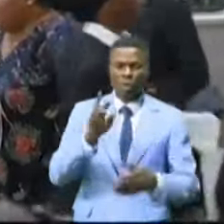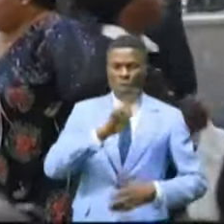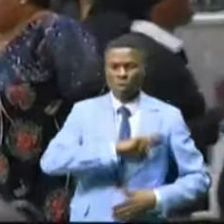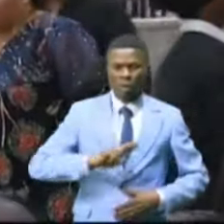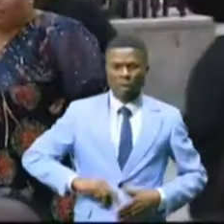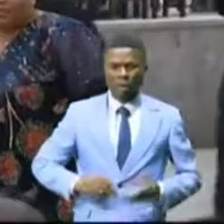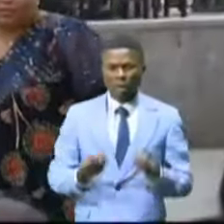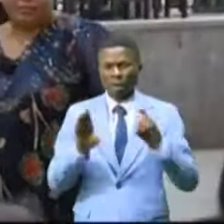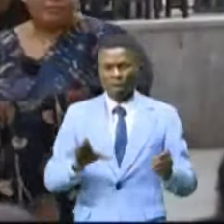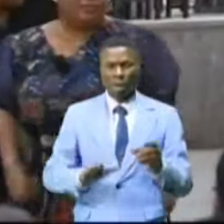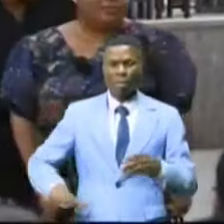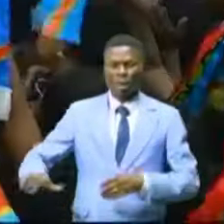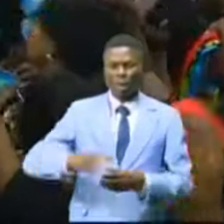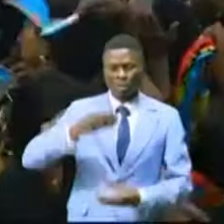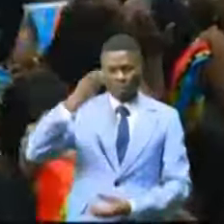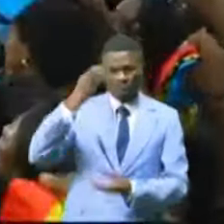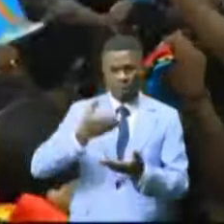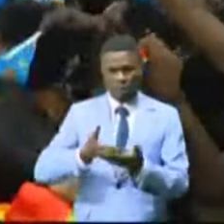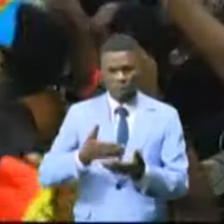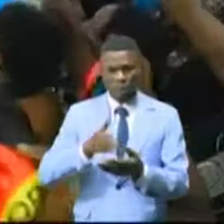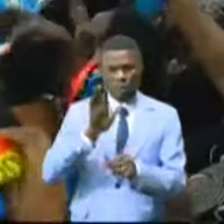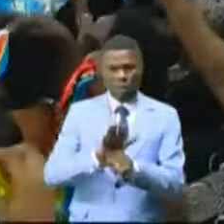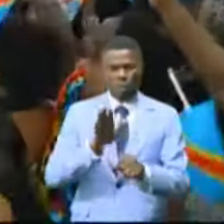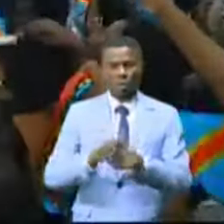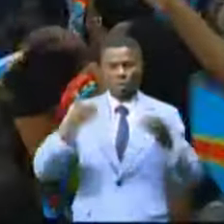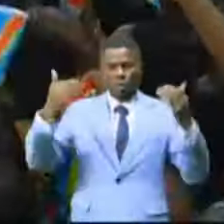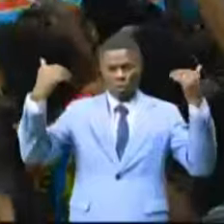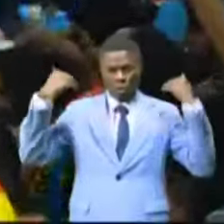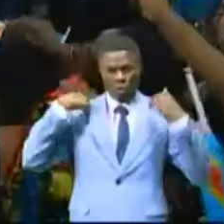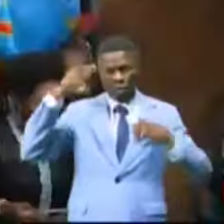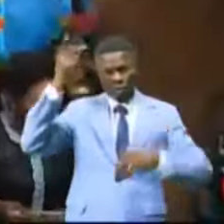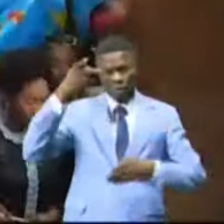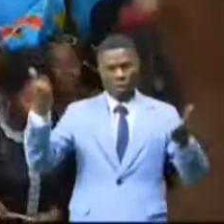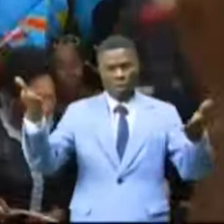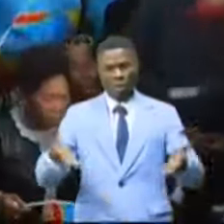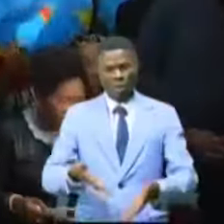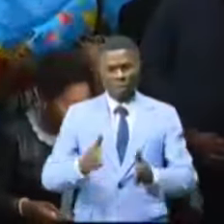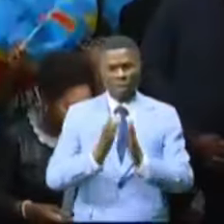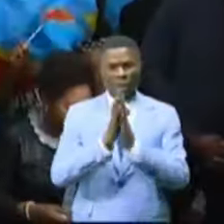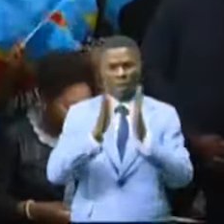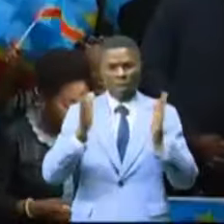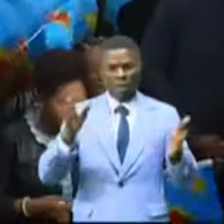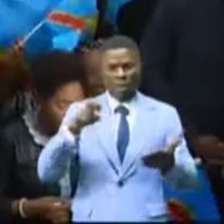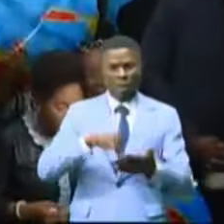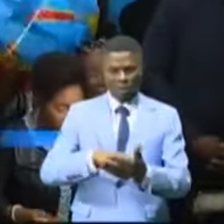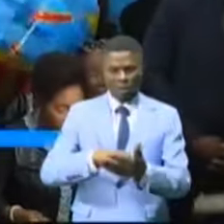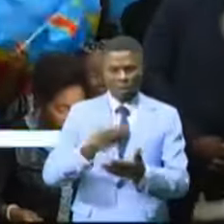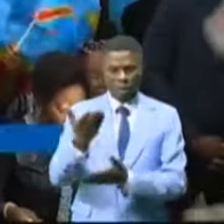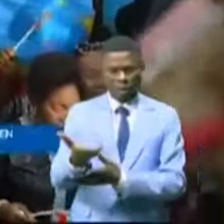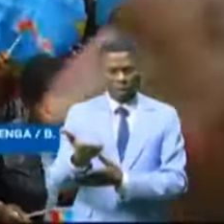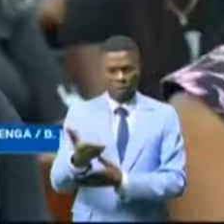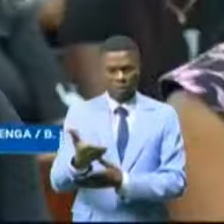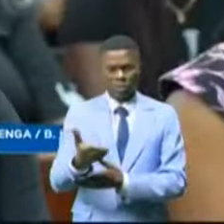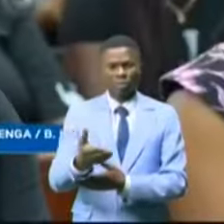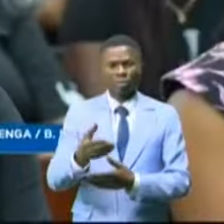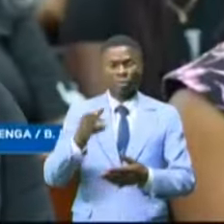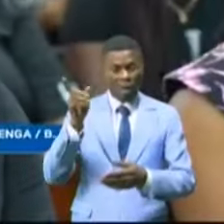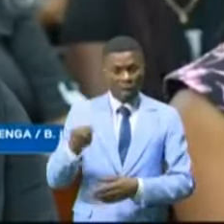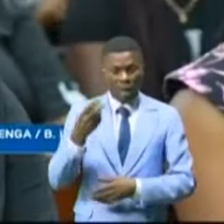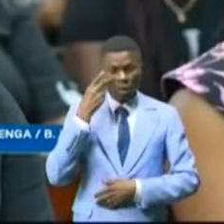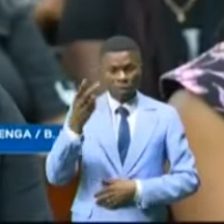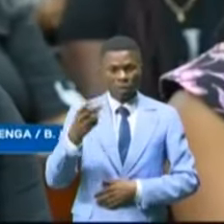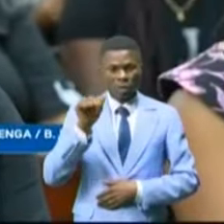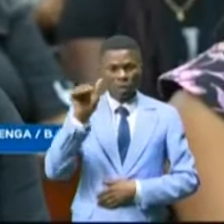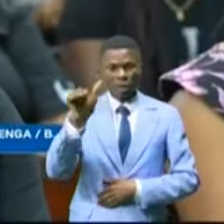du Congo par le Rwanda. Plusieurs personnalités ont rehaussé de leur présence ces cultes œcuméniques, parmi lesquels